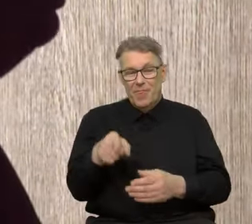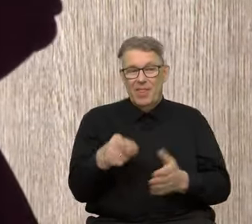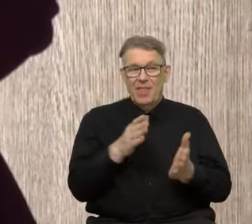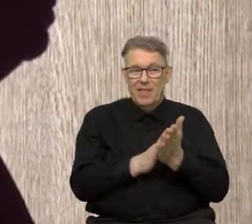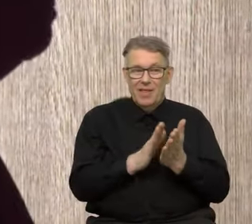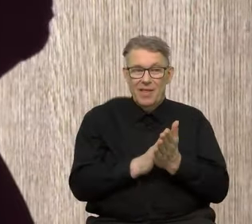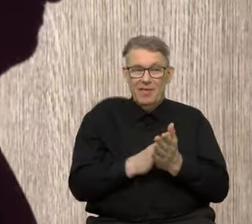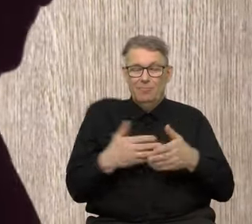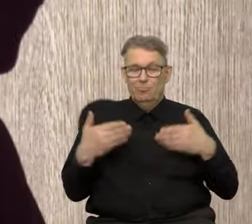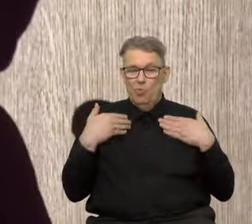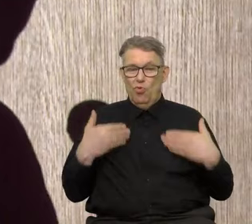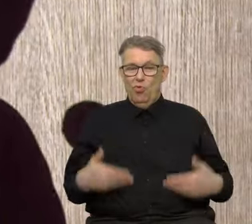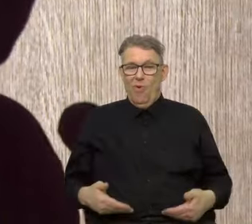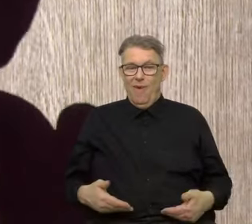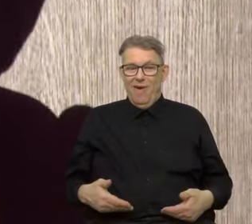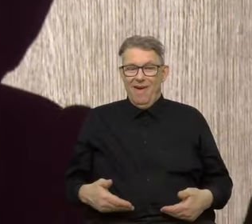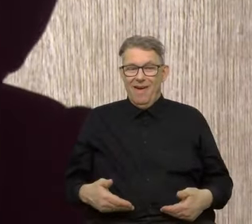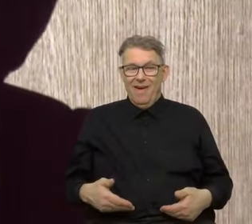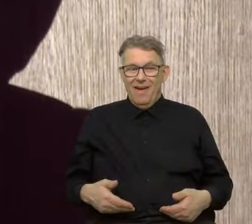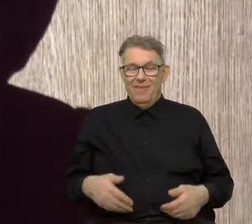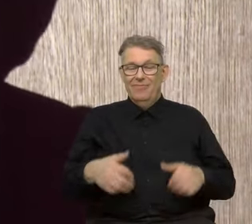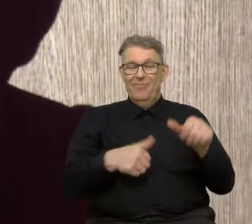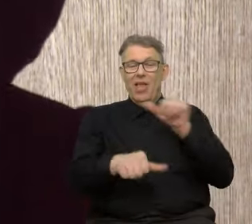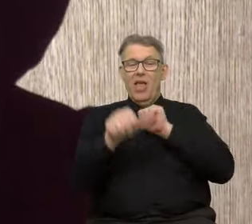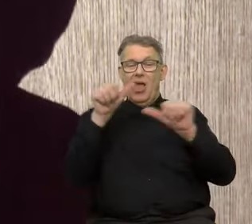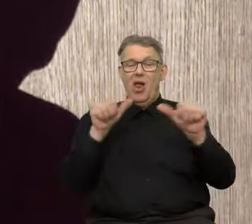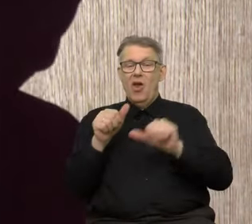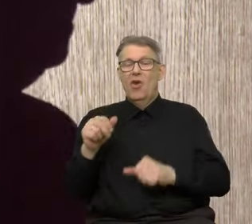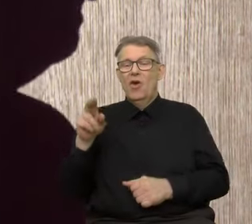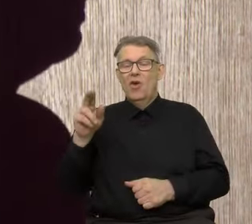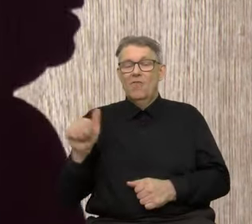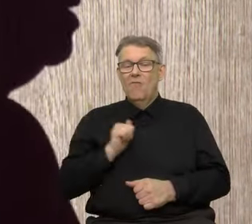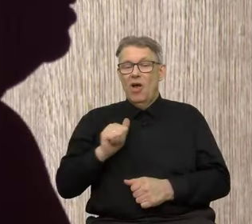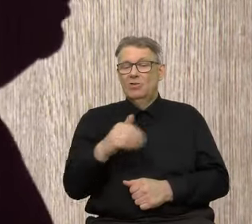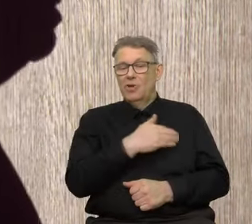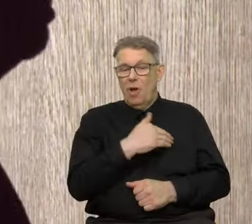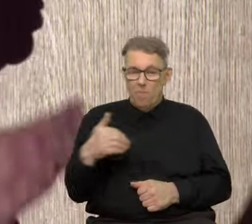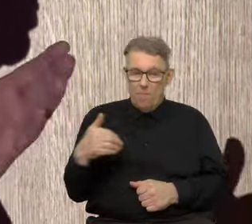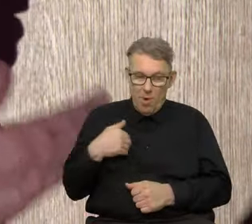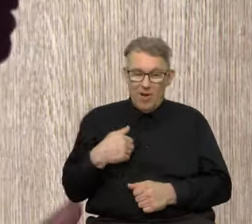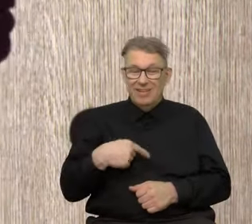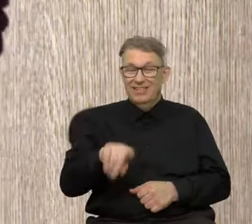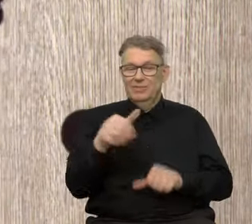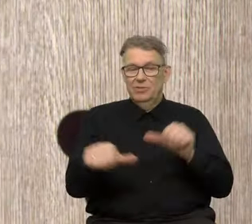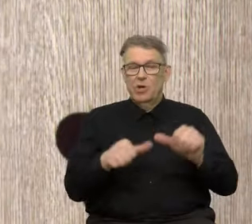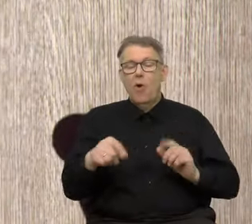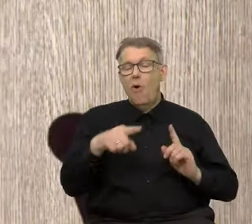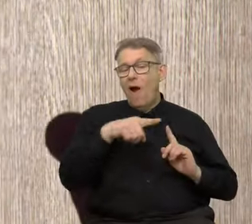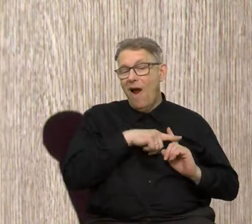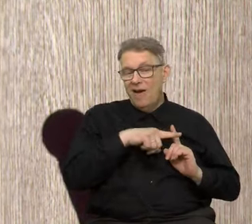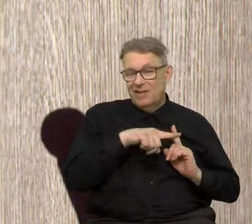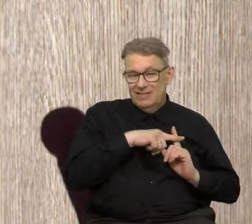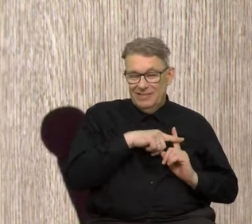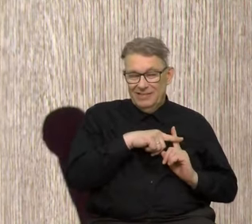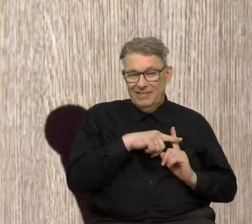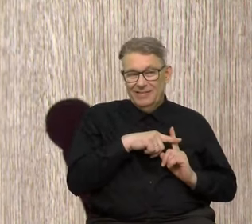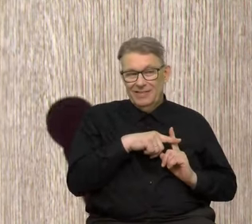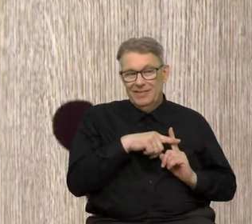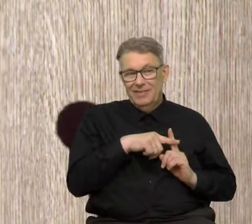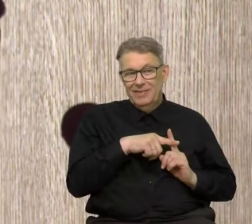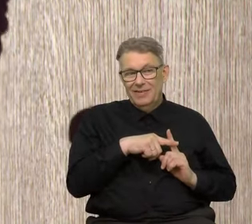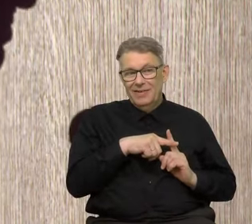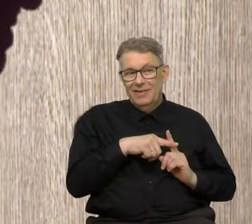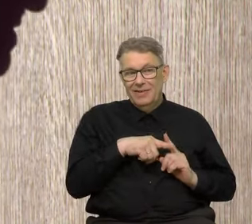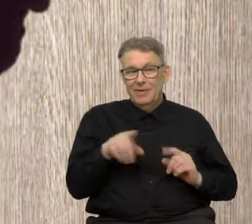nagrodę mundurowym. W zeszłym roku Wojsko Polskie, w tym roku harcerze, bo